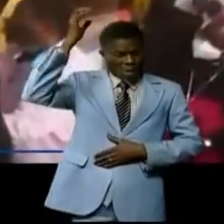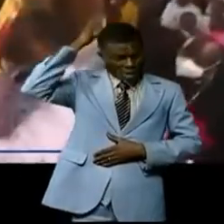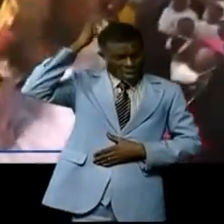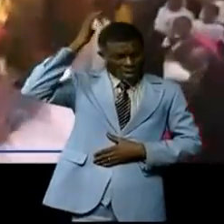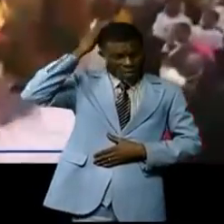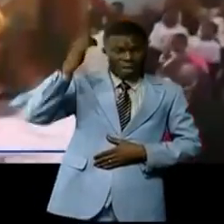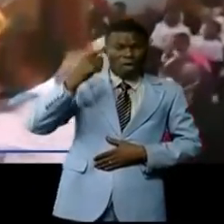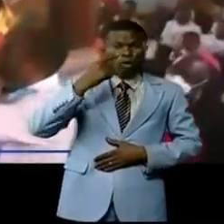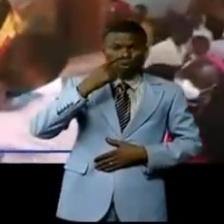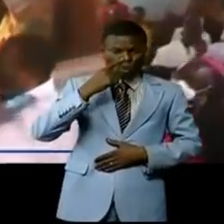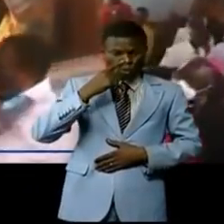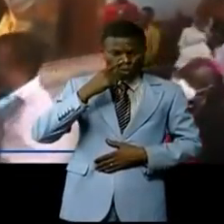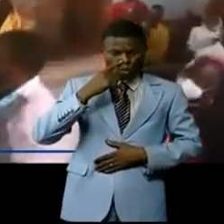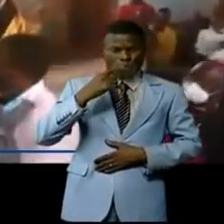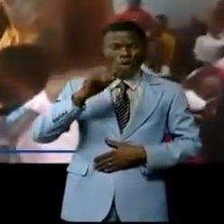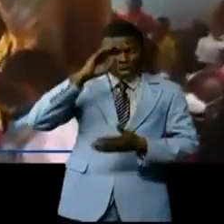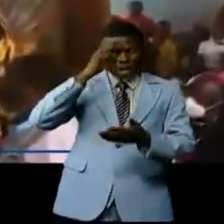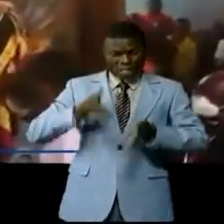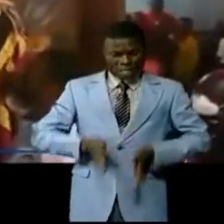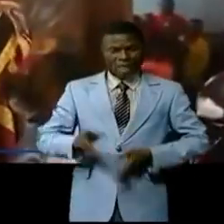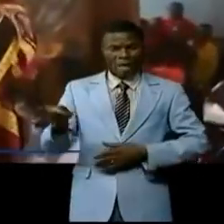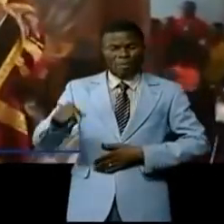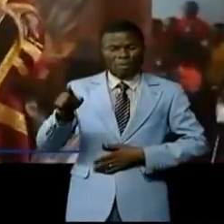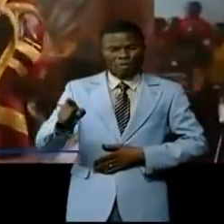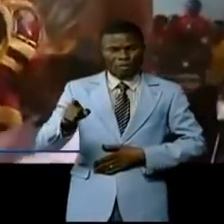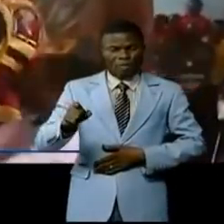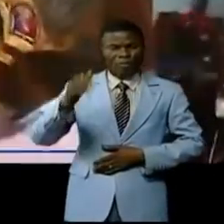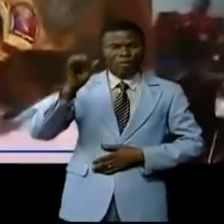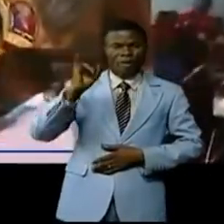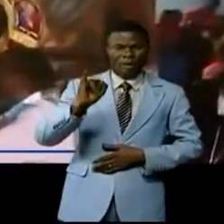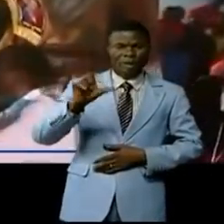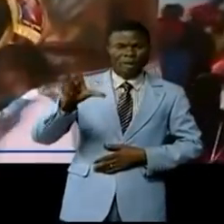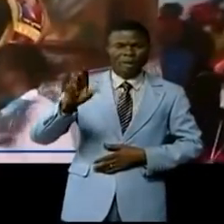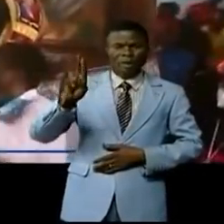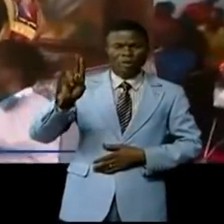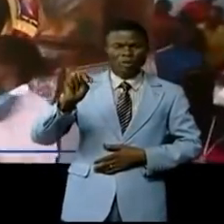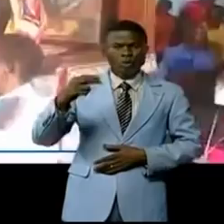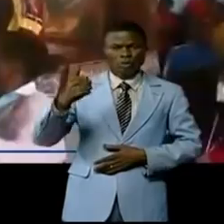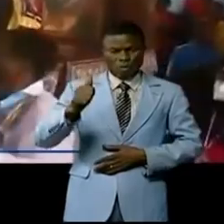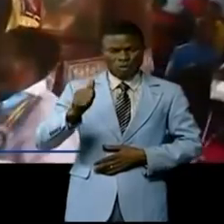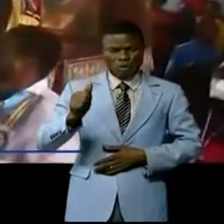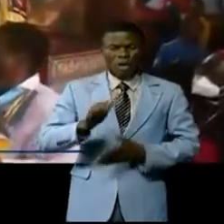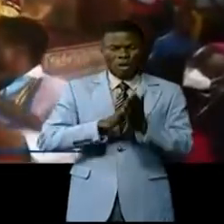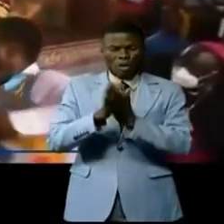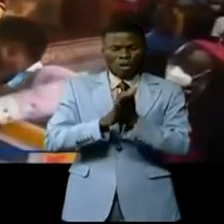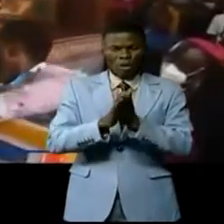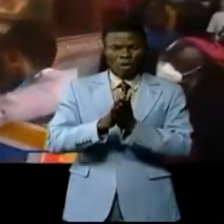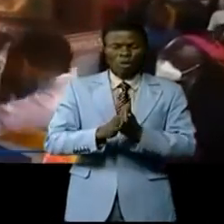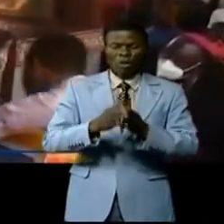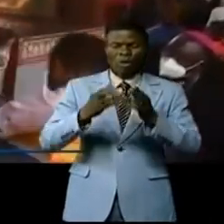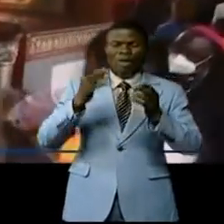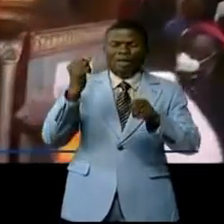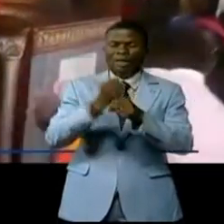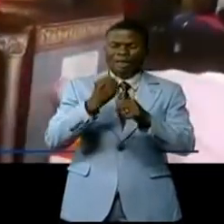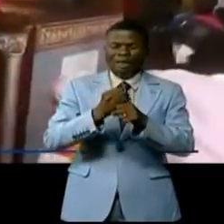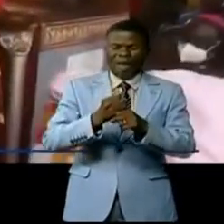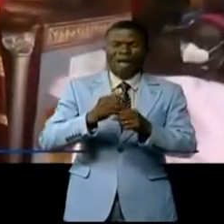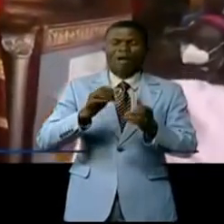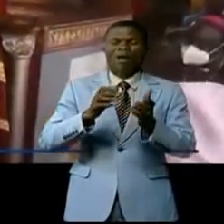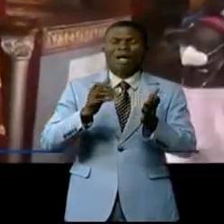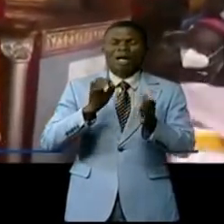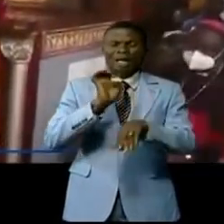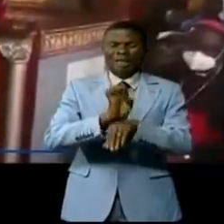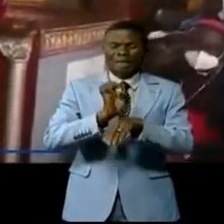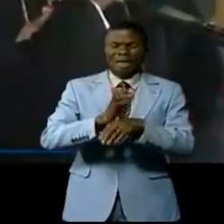archevêque, qui est fils du terroir, Monseigneur Ariton Ilunga Musungai, à qui il a souhaité fructueux apostolat pour amener les âmes